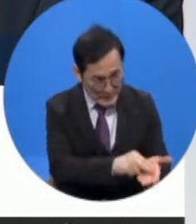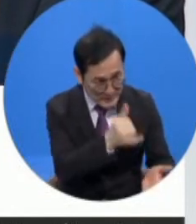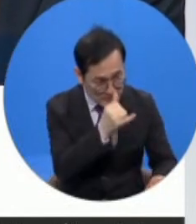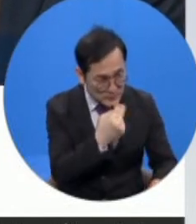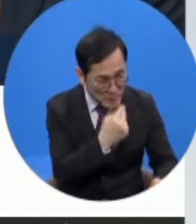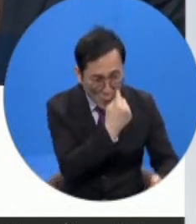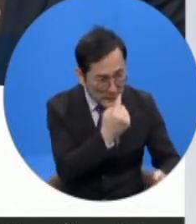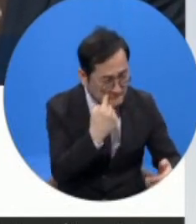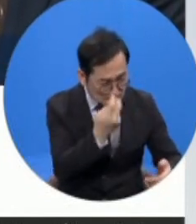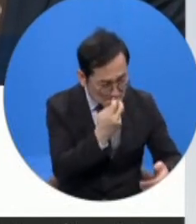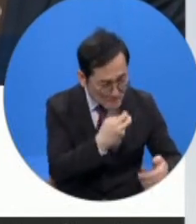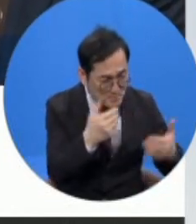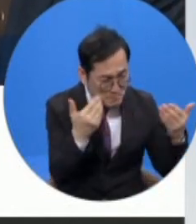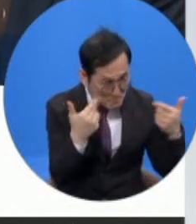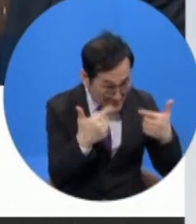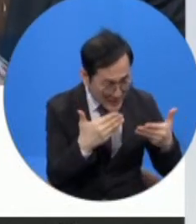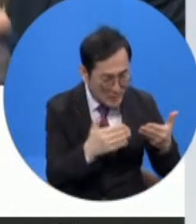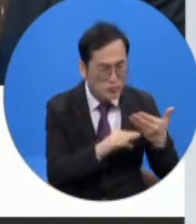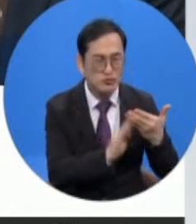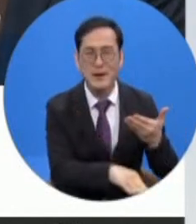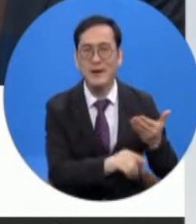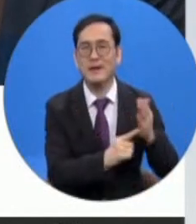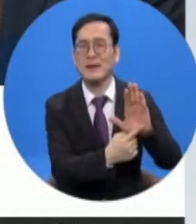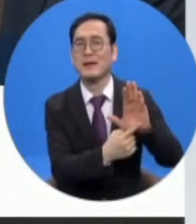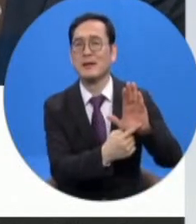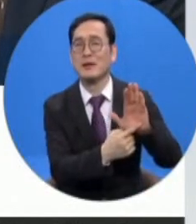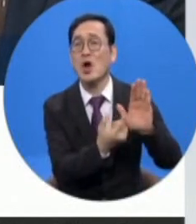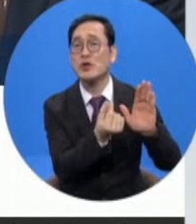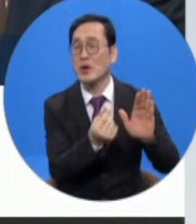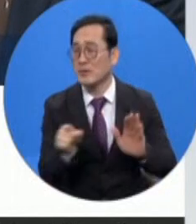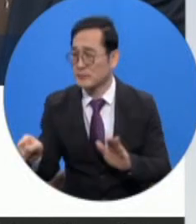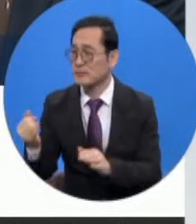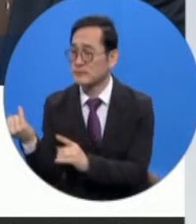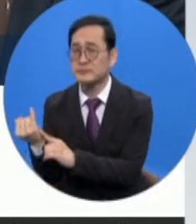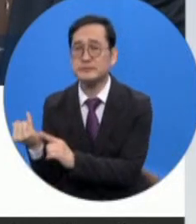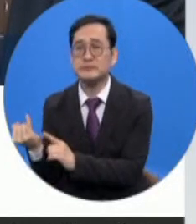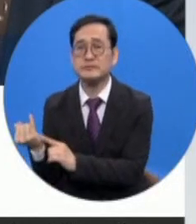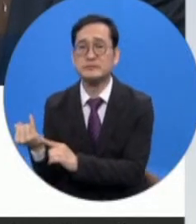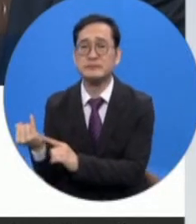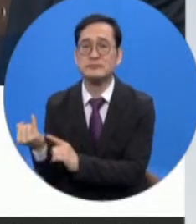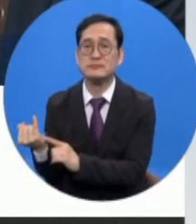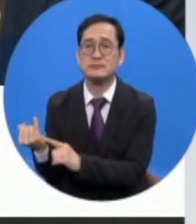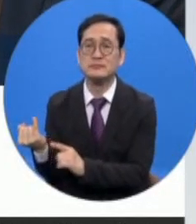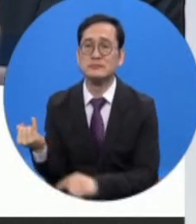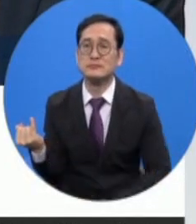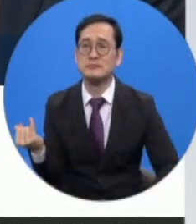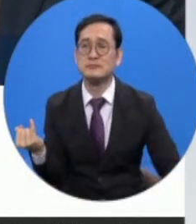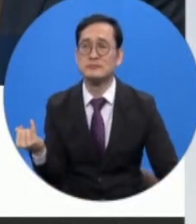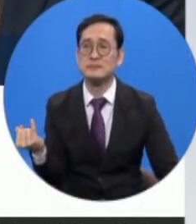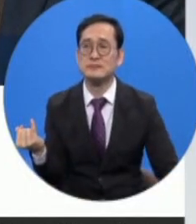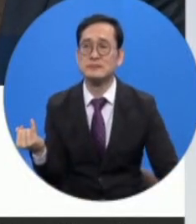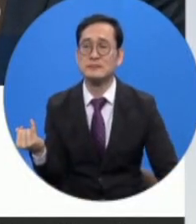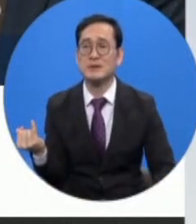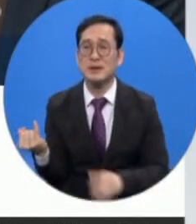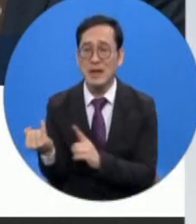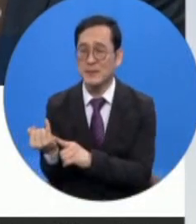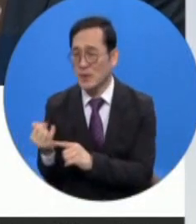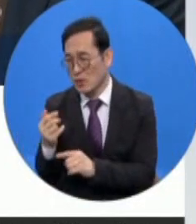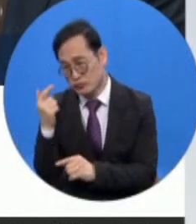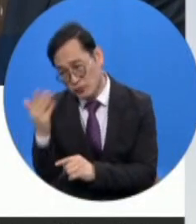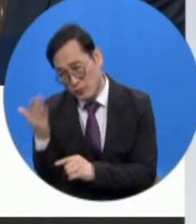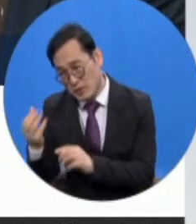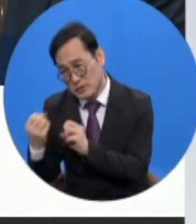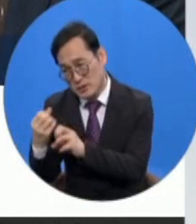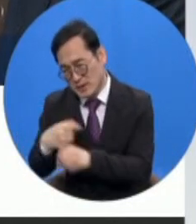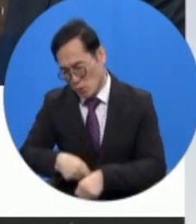알고 있는 거죠. 그래서 결국은 김건희 씨가 얼마만큼 솔직하게 모든 내용을 다 정리해낼 때 도움을 주느냐가 제가 볼 땐 제일 중요한